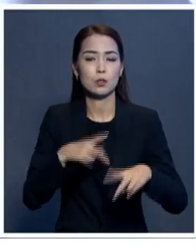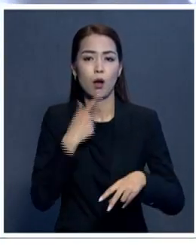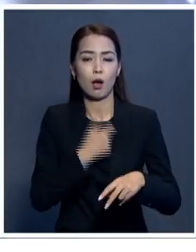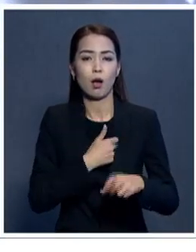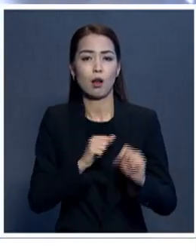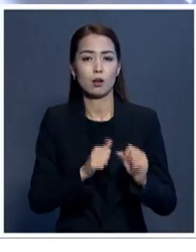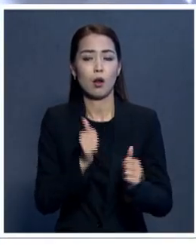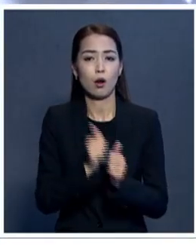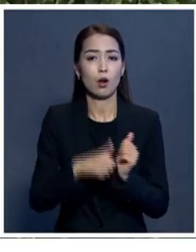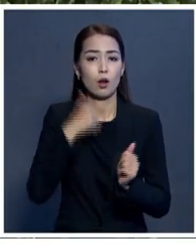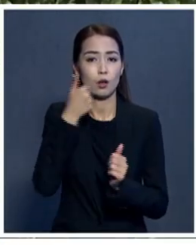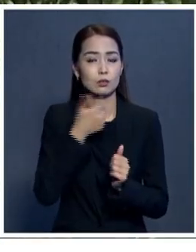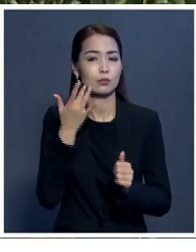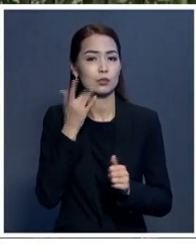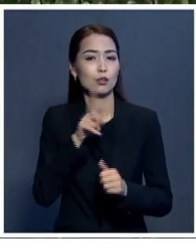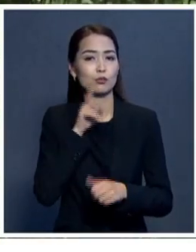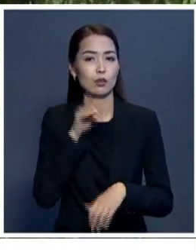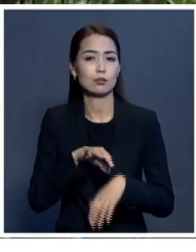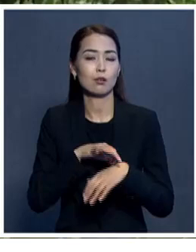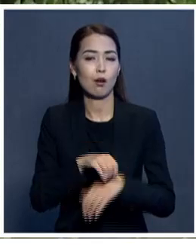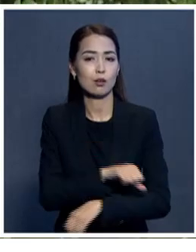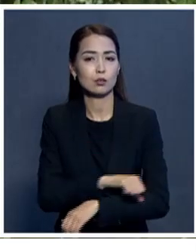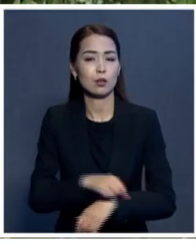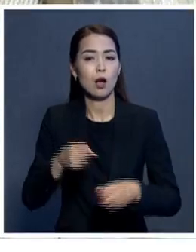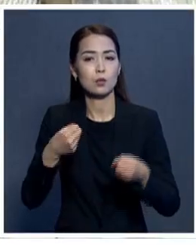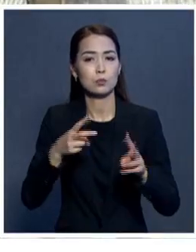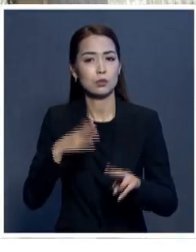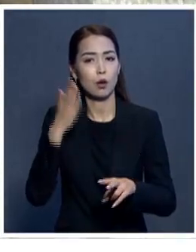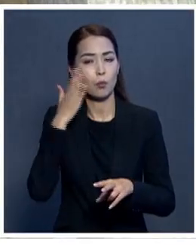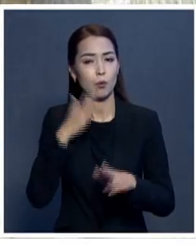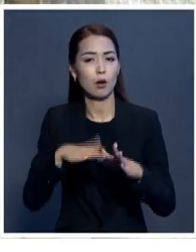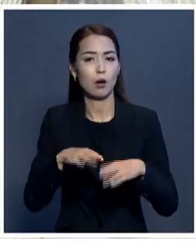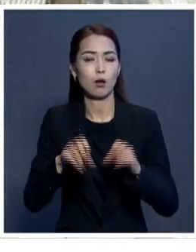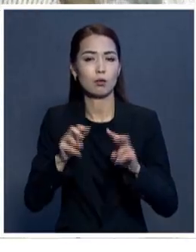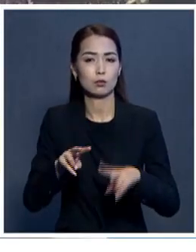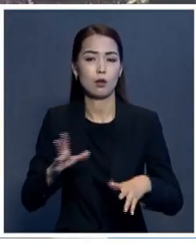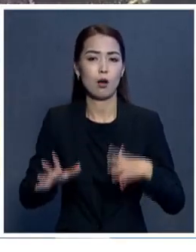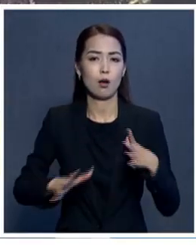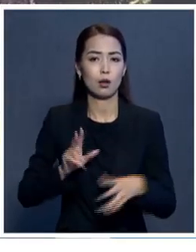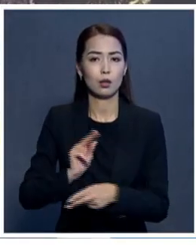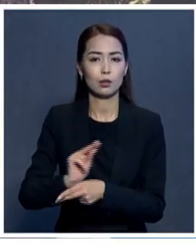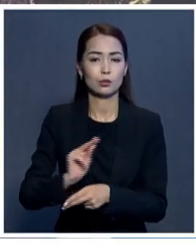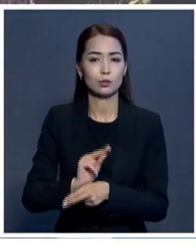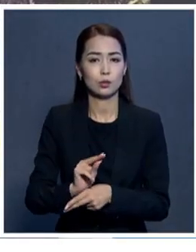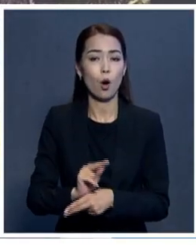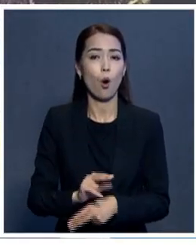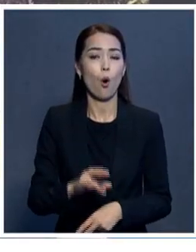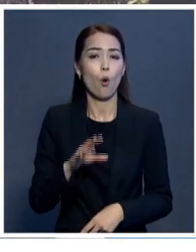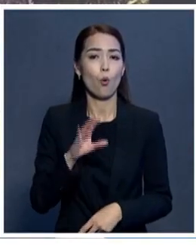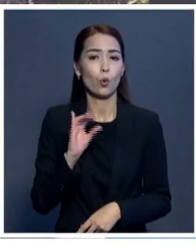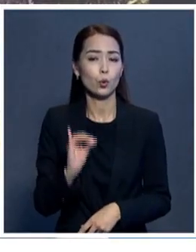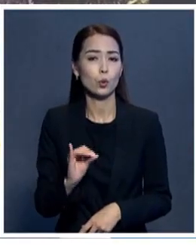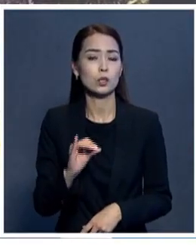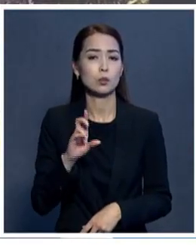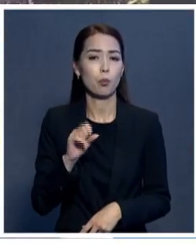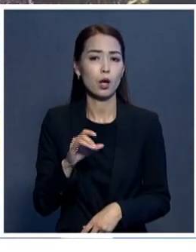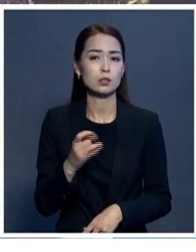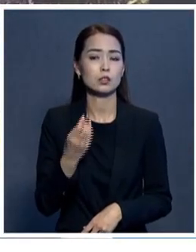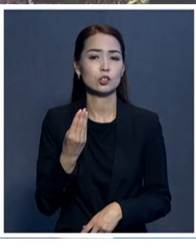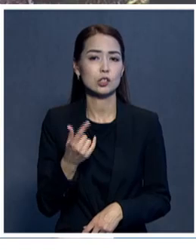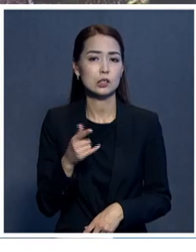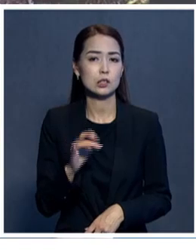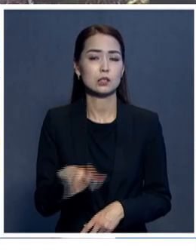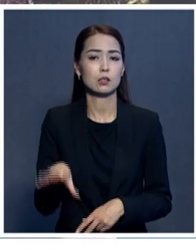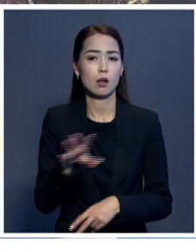сайын жүздігін жас жауынгер шекарашы мамандығының қырсырын үйренеді. Оңтүстік Қазақстан, Батыс Қазақстан шығыс өңірлік